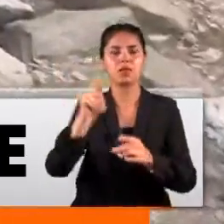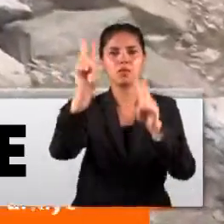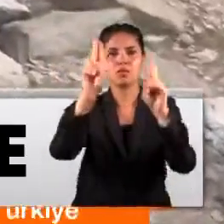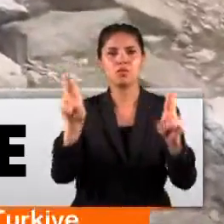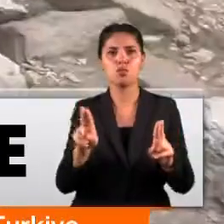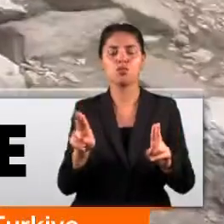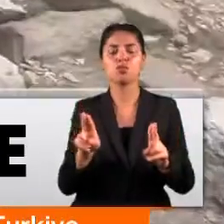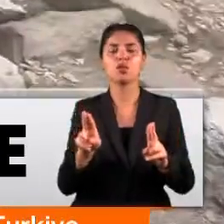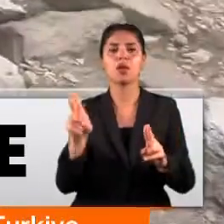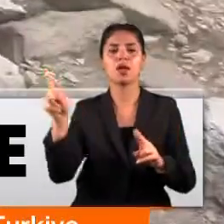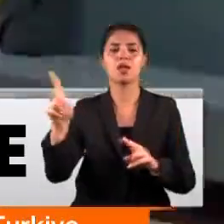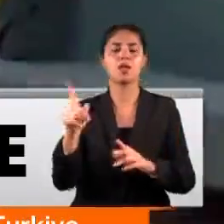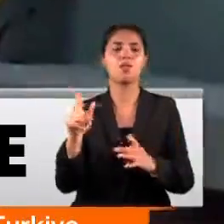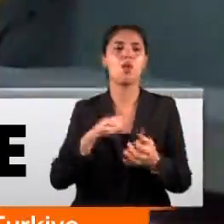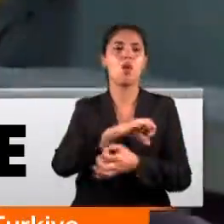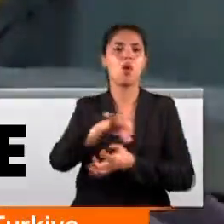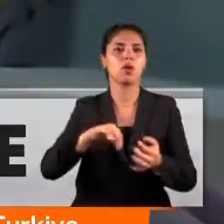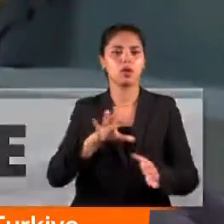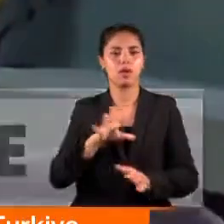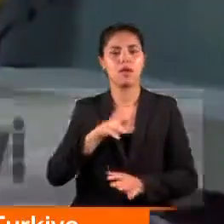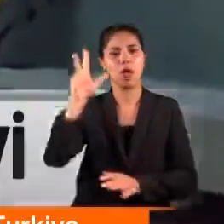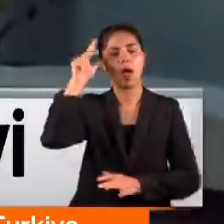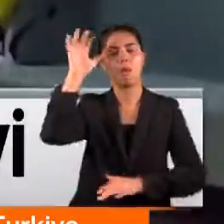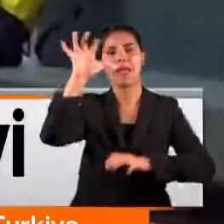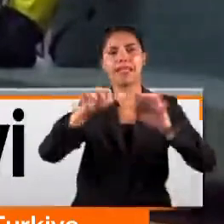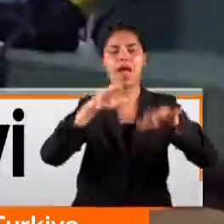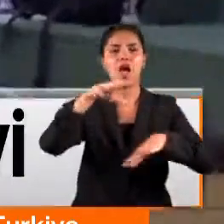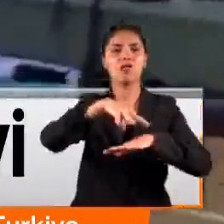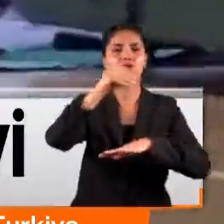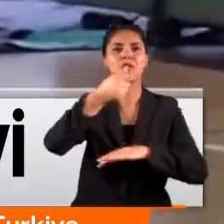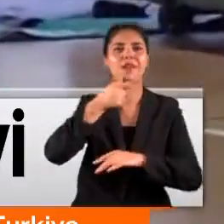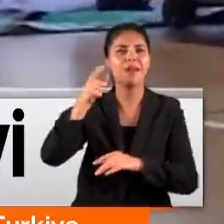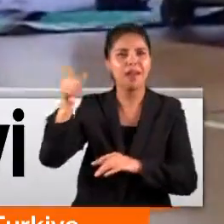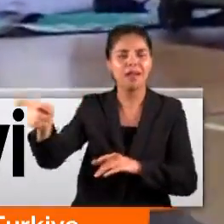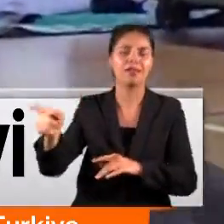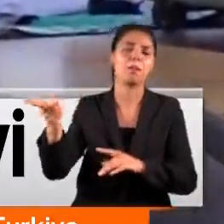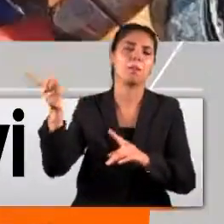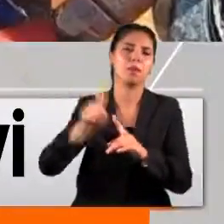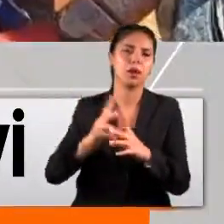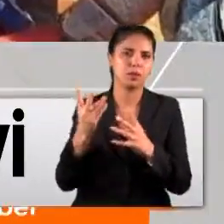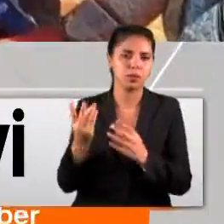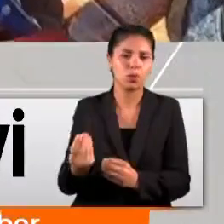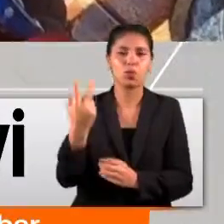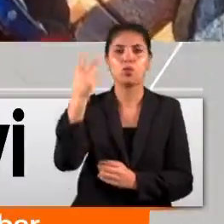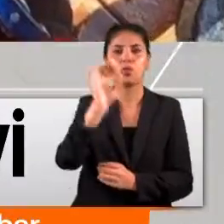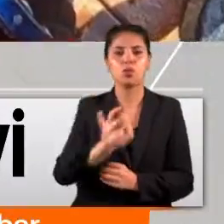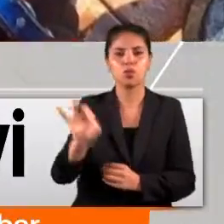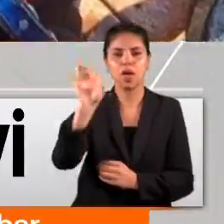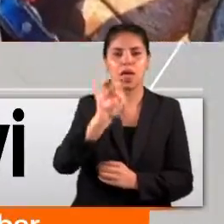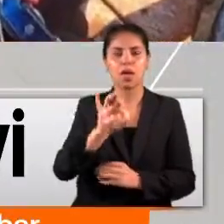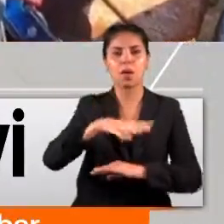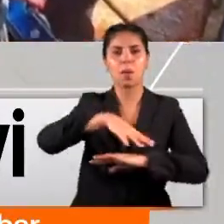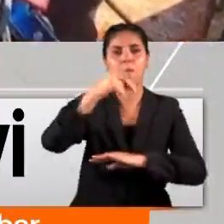uluslararası keşif etkinliği düzenlenmişti. Amerikalı dağcı Mark Dickey de etkinliğe katılanlar arasındaydı. 3 Eylül günü